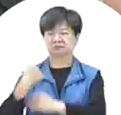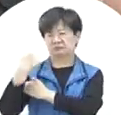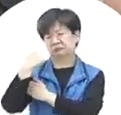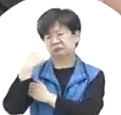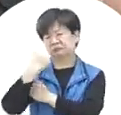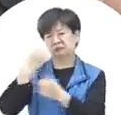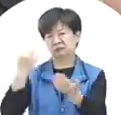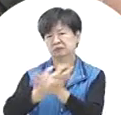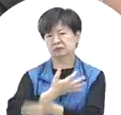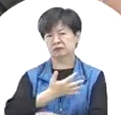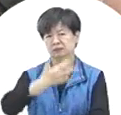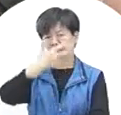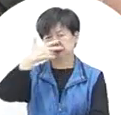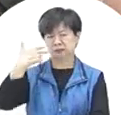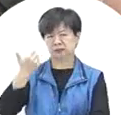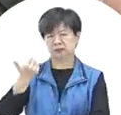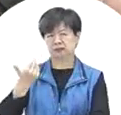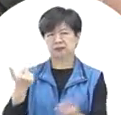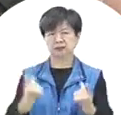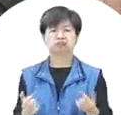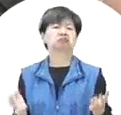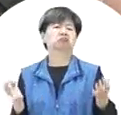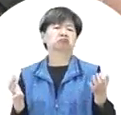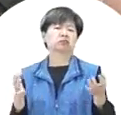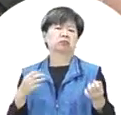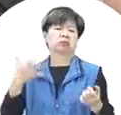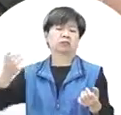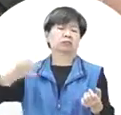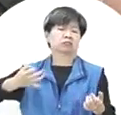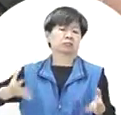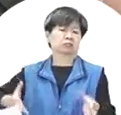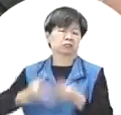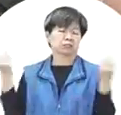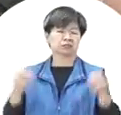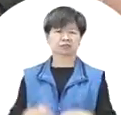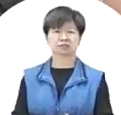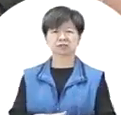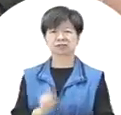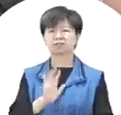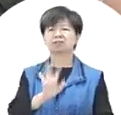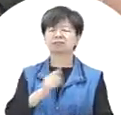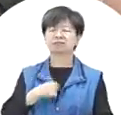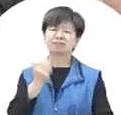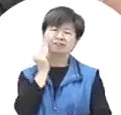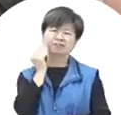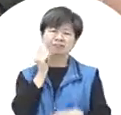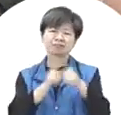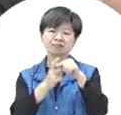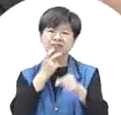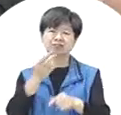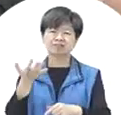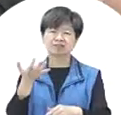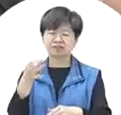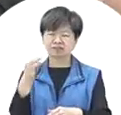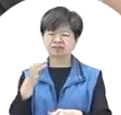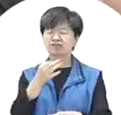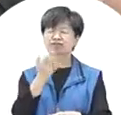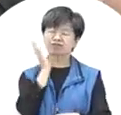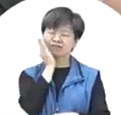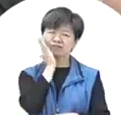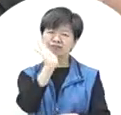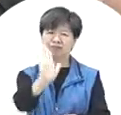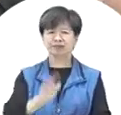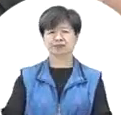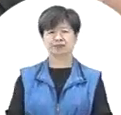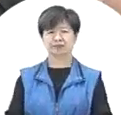哈，好像这刚刚在后面被哪里被提 拔，我们很珍惜中央的。 啊，那个局长哈。 是。 那